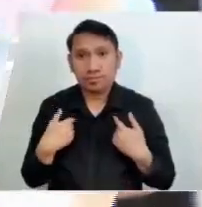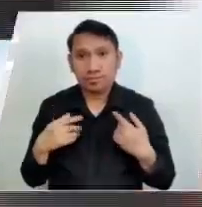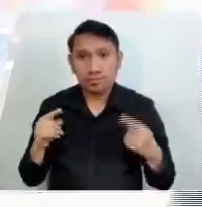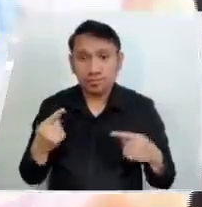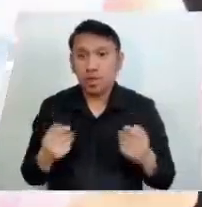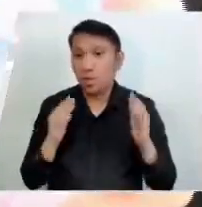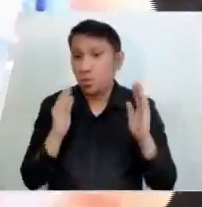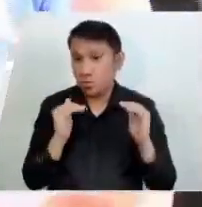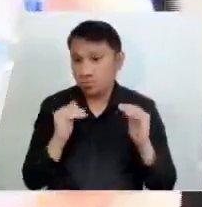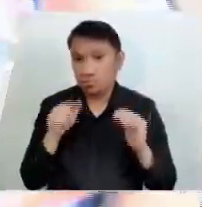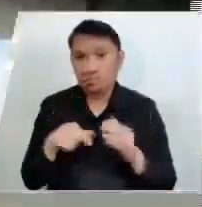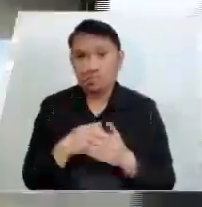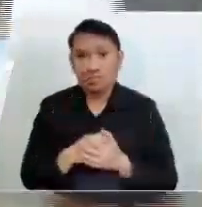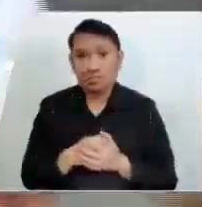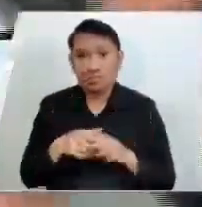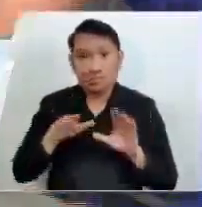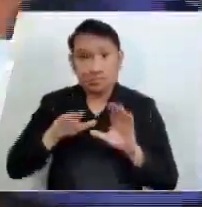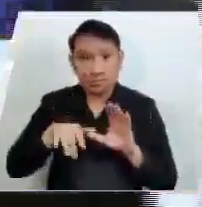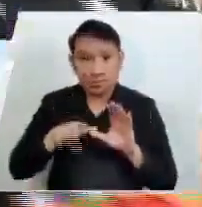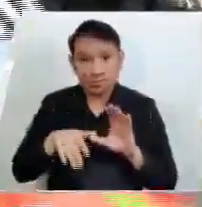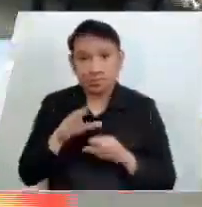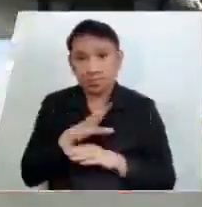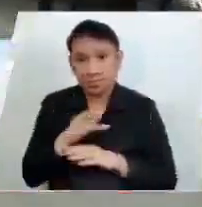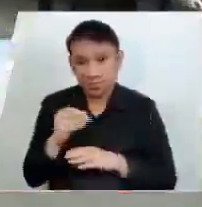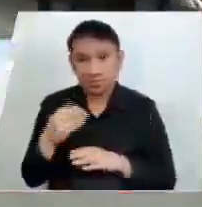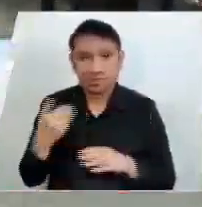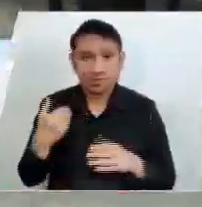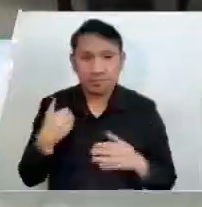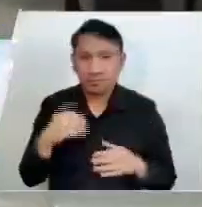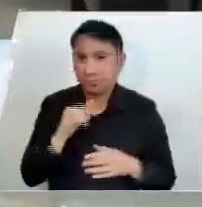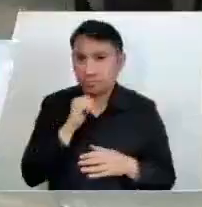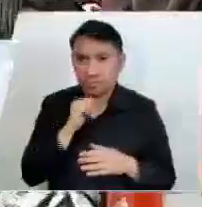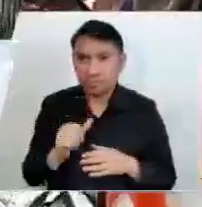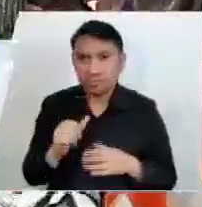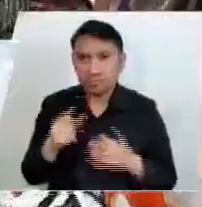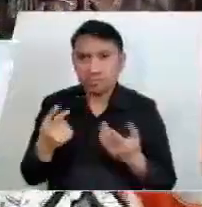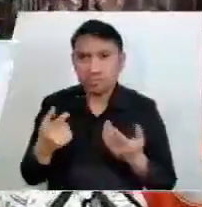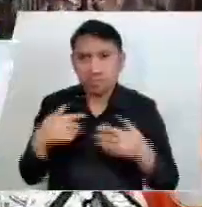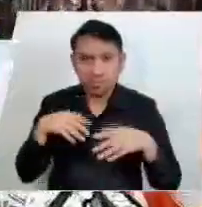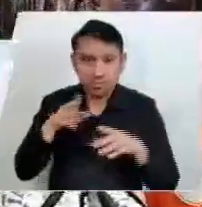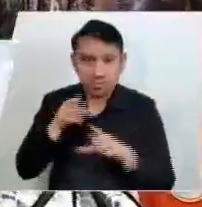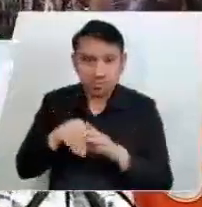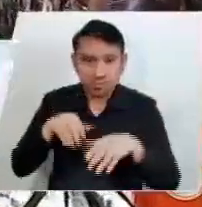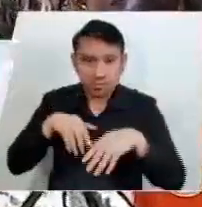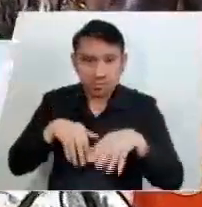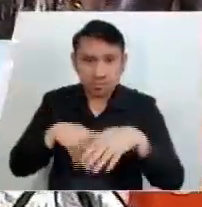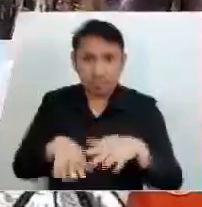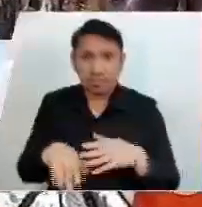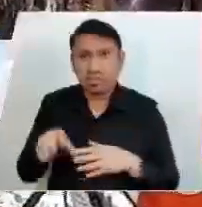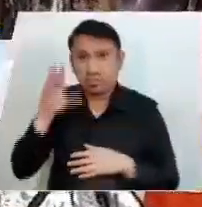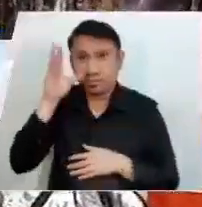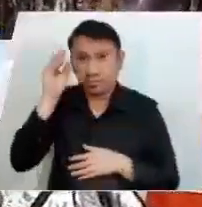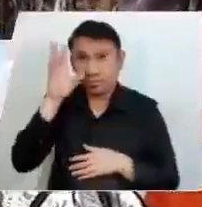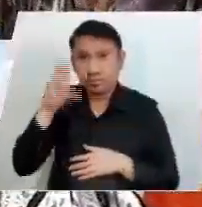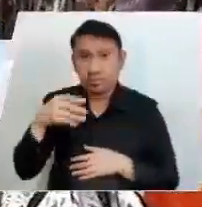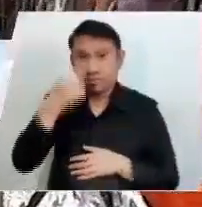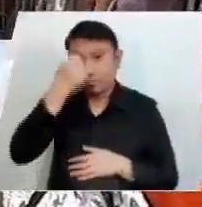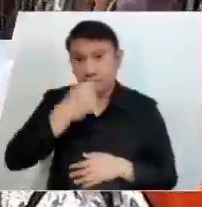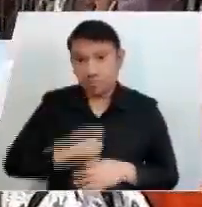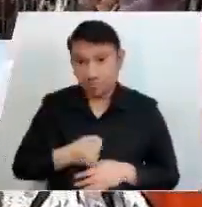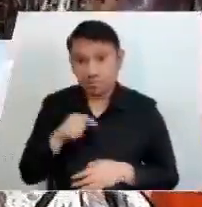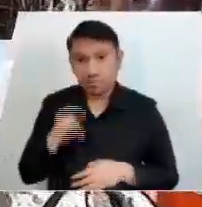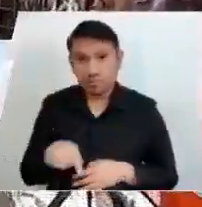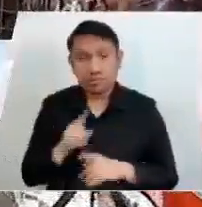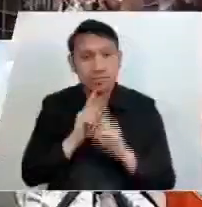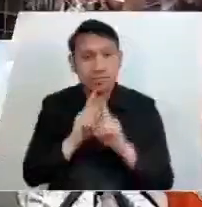kung person with disability o may iniindang sakit, huwag nang ipilit magtraslasyon. Kaya si Jim Well na mild stroke, magsisimba na lang sa